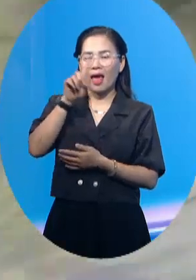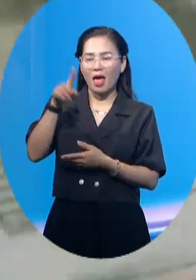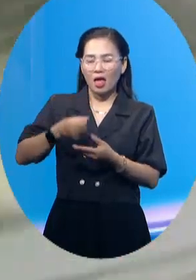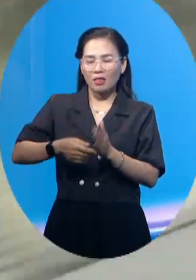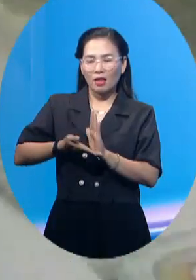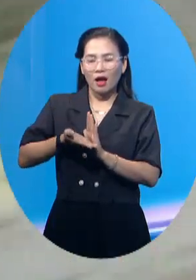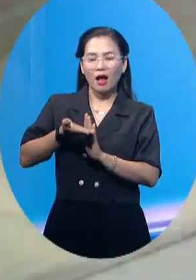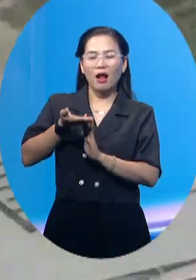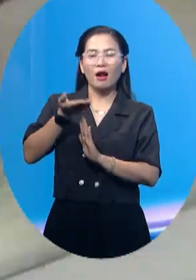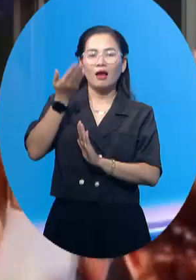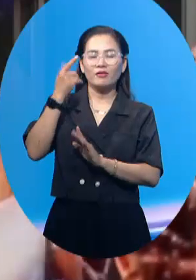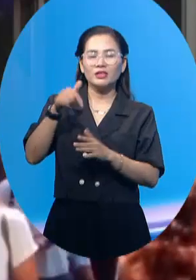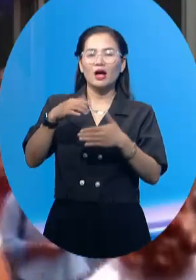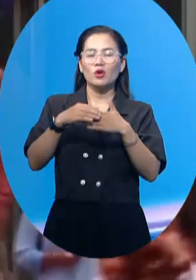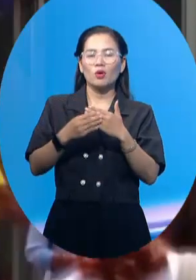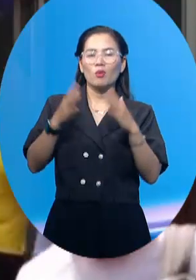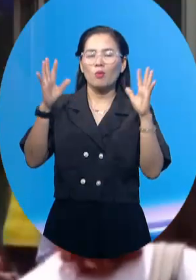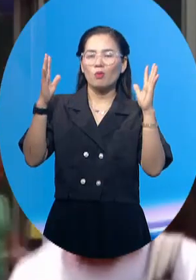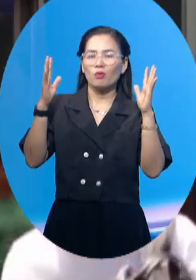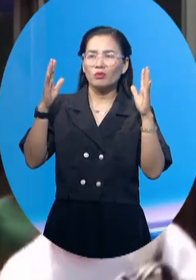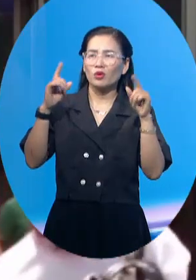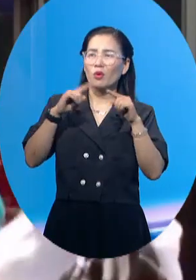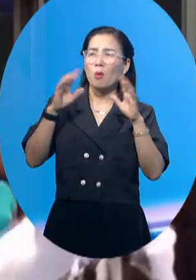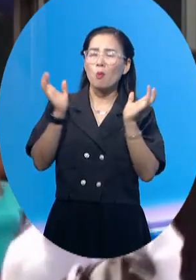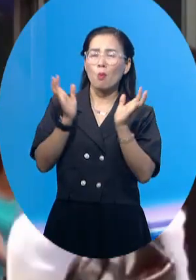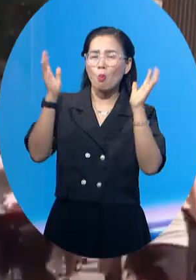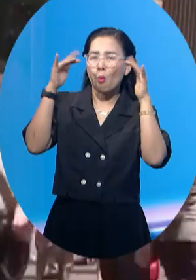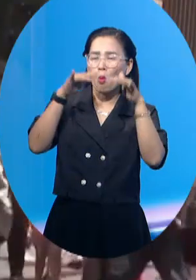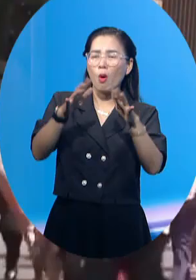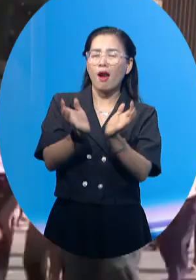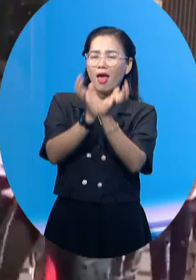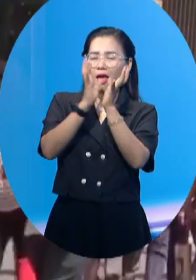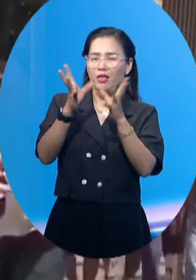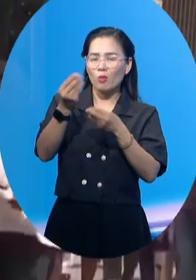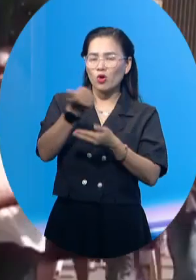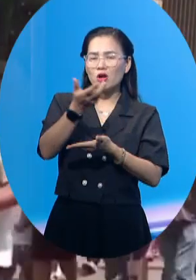khi mùa mua sắm nghỉ lễ bắt đầu nhanh chóng. Điều này làm giảm bớt lo ngại về suy thoái kinh tế.